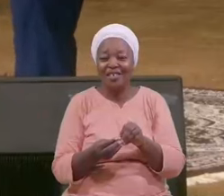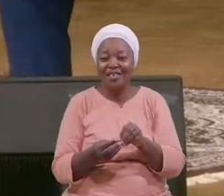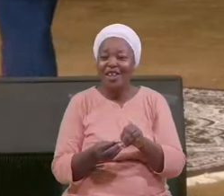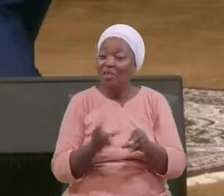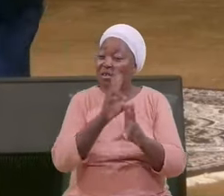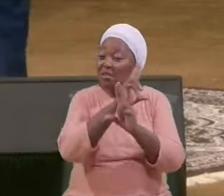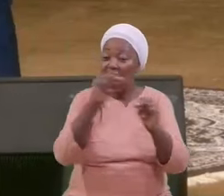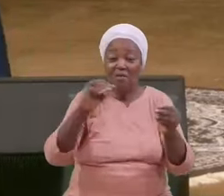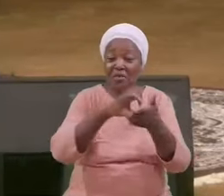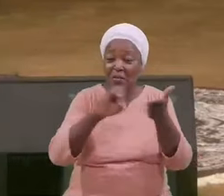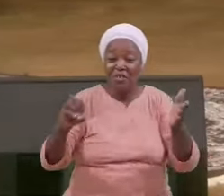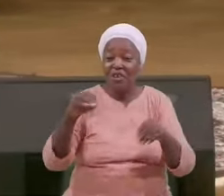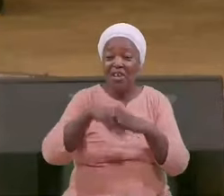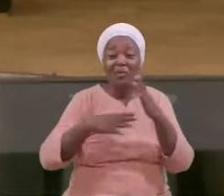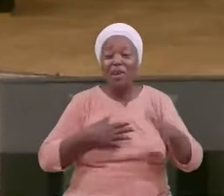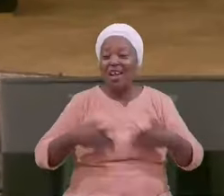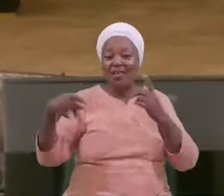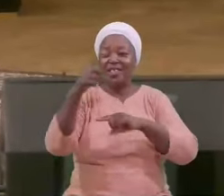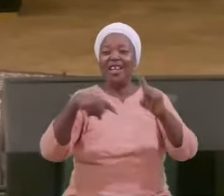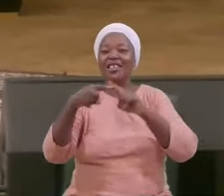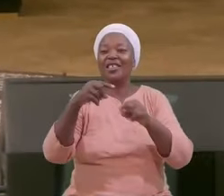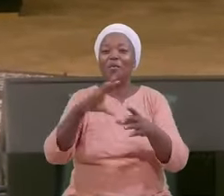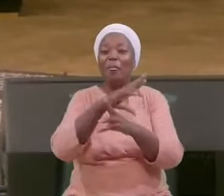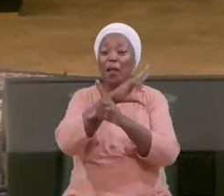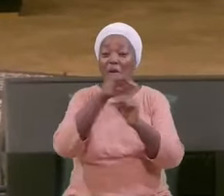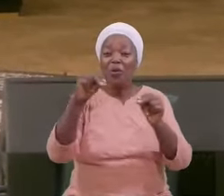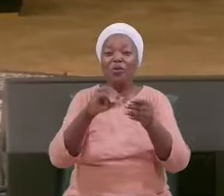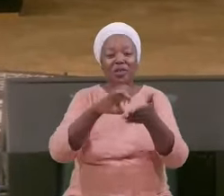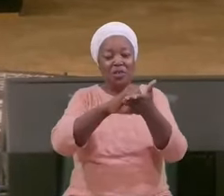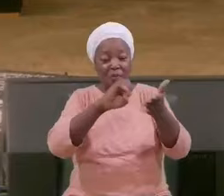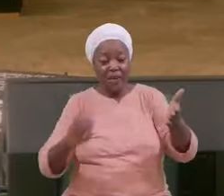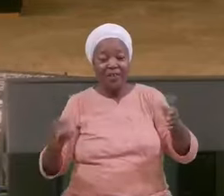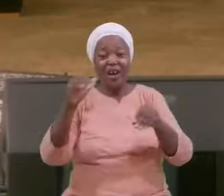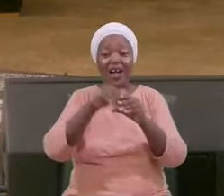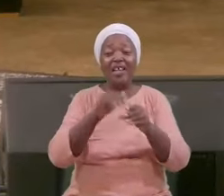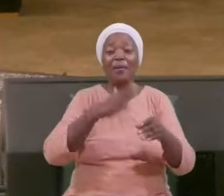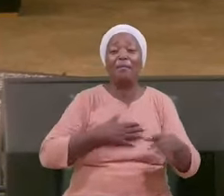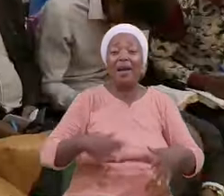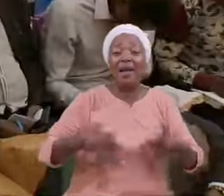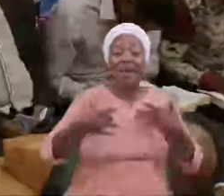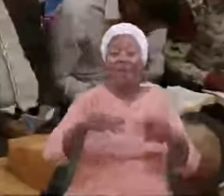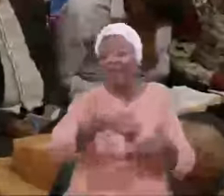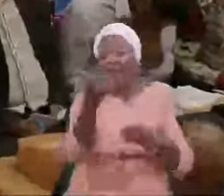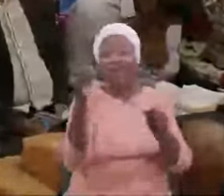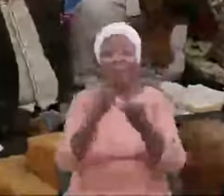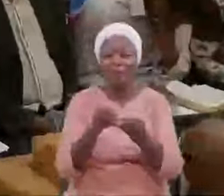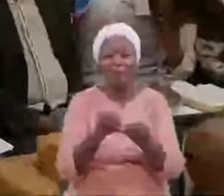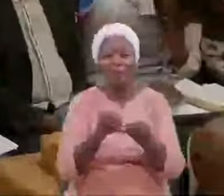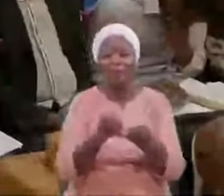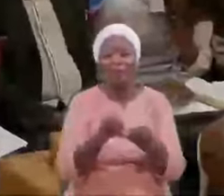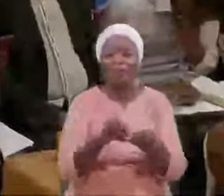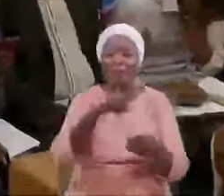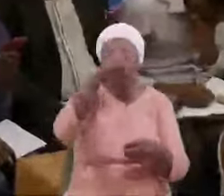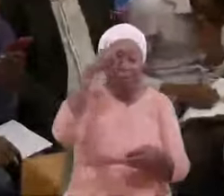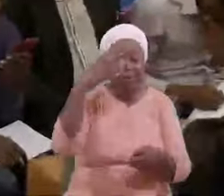Il n'y a plus de soustraction dans ma vie. Il n'y a plus de soustraction dans ma vie. Le Seigneur a